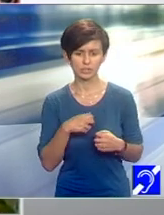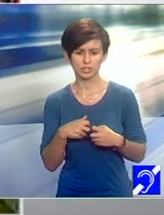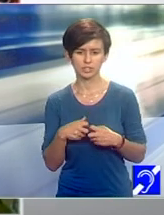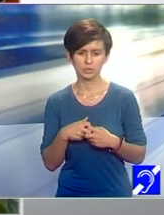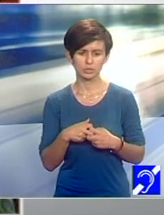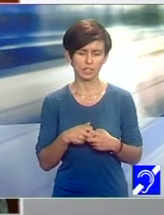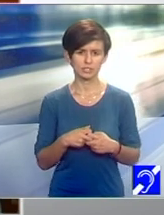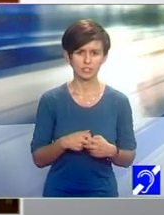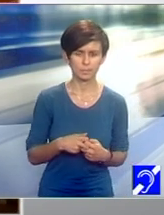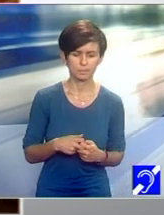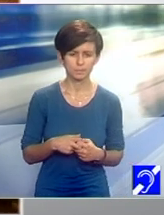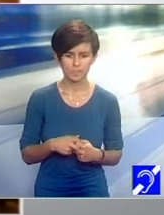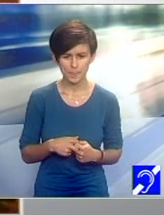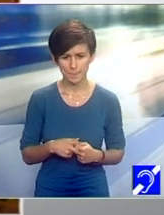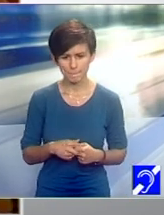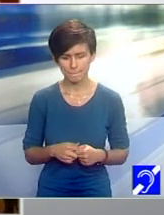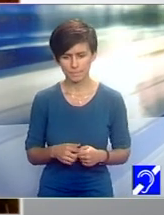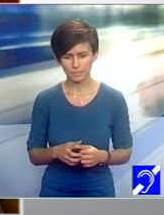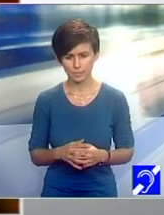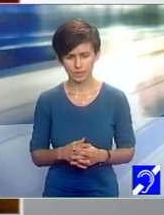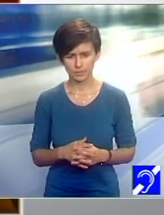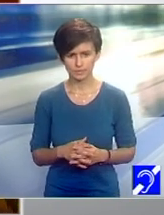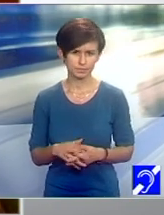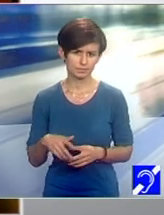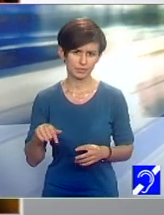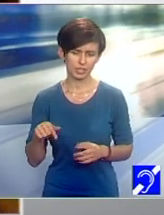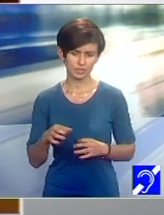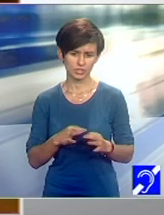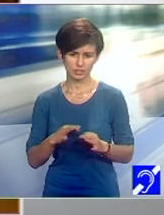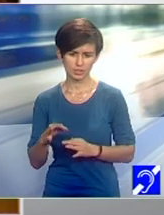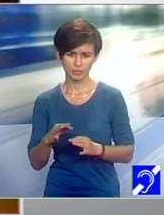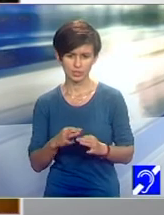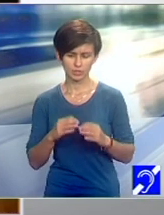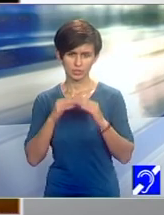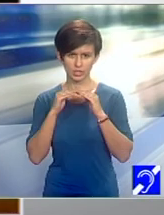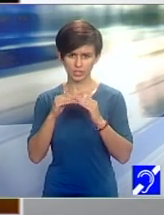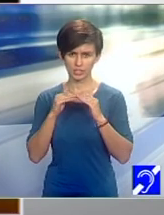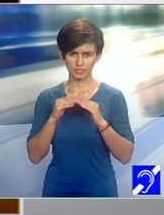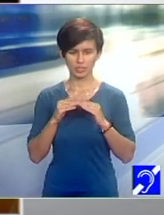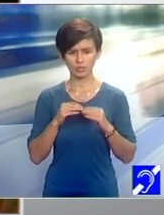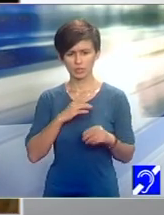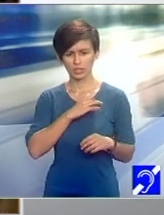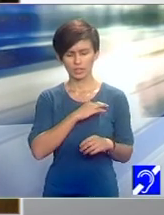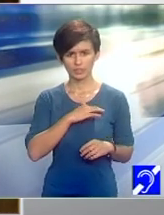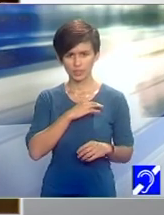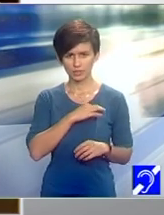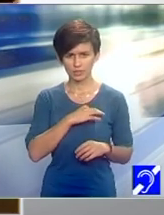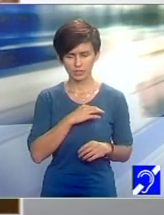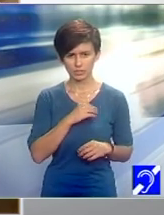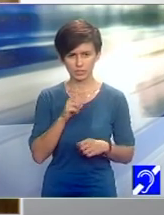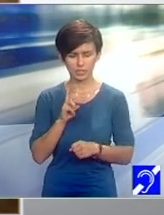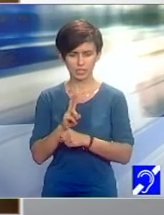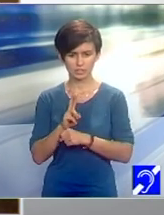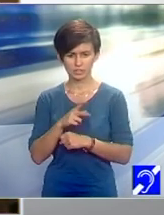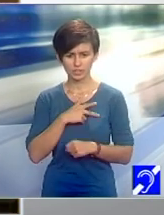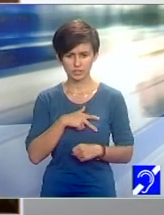mică corecție, dacă îmi permiteți, această măsură la nivel universitar, și ați zis bine, la asistență socială,